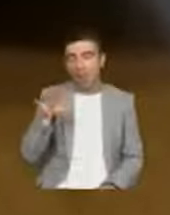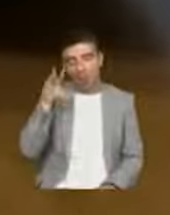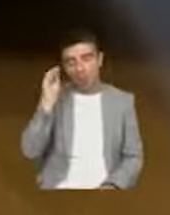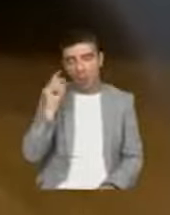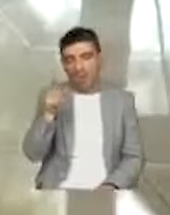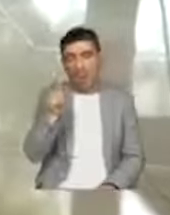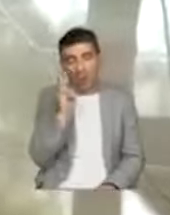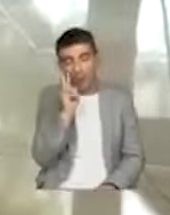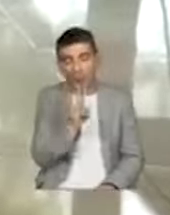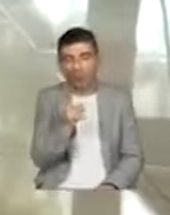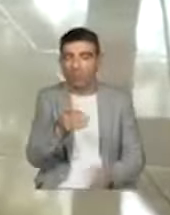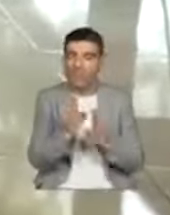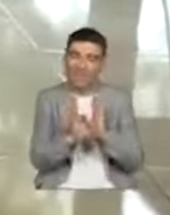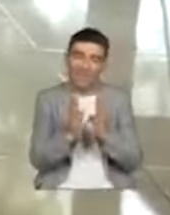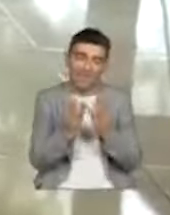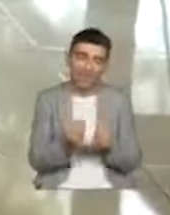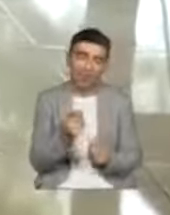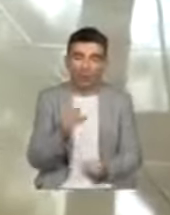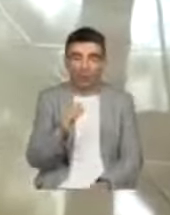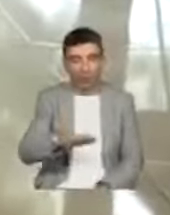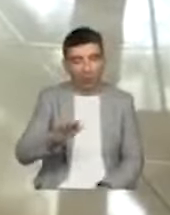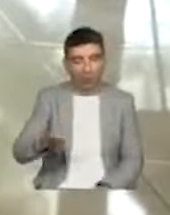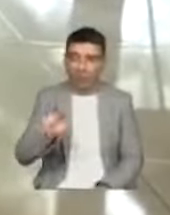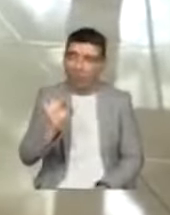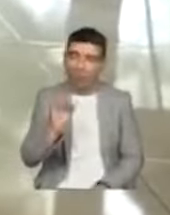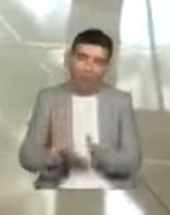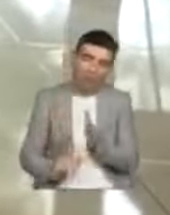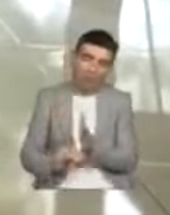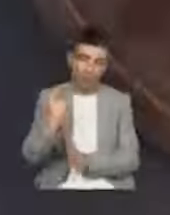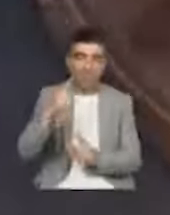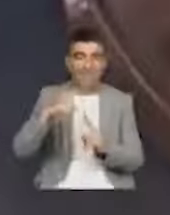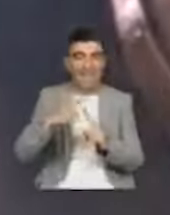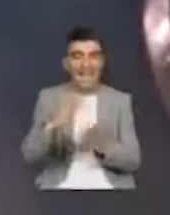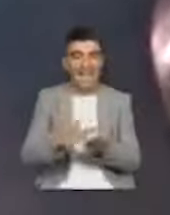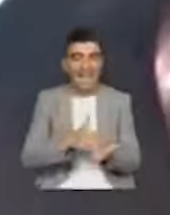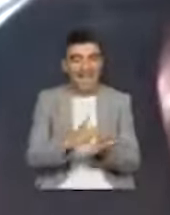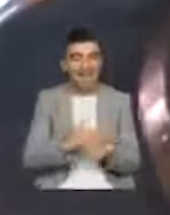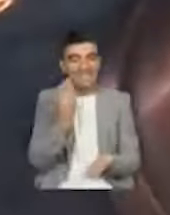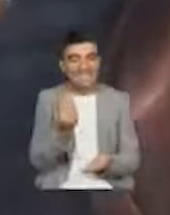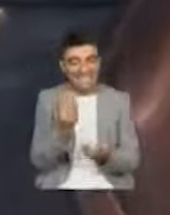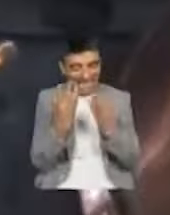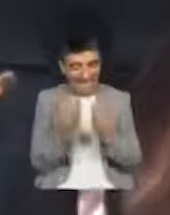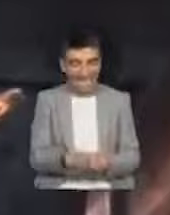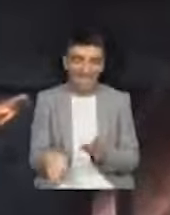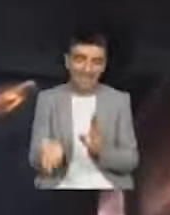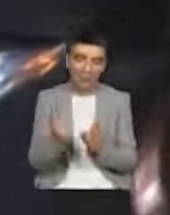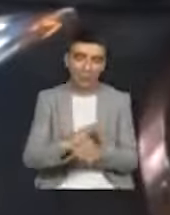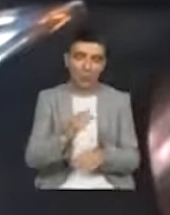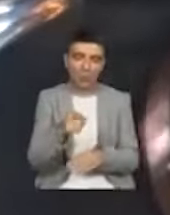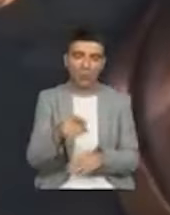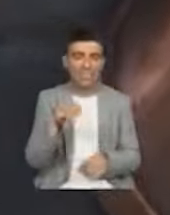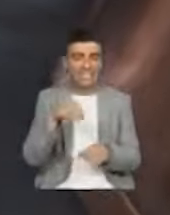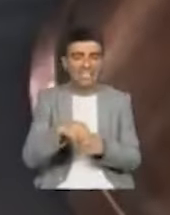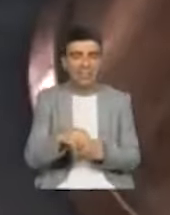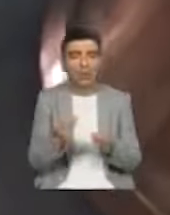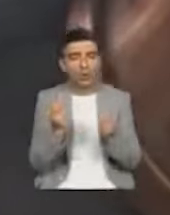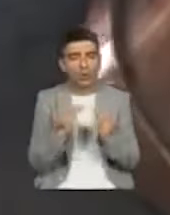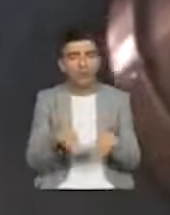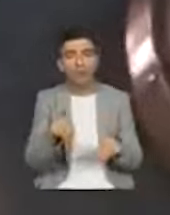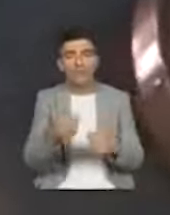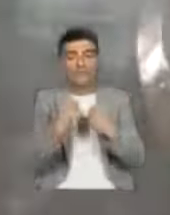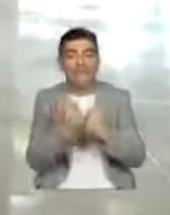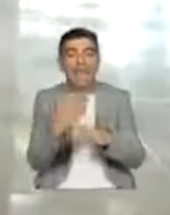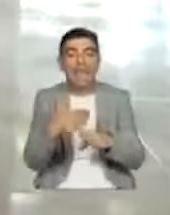ondan gördüklerimi devam ettiriyorum. Çocuklarımı da öyle büyüttüm. Tereyağımız iyice eridikten sonra içine yumurta ve